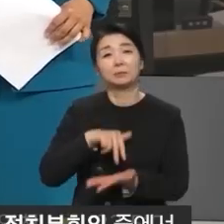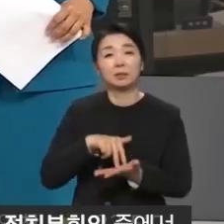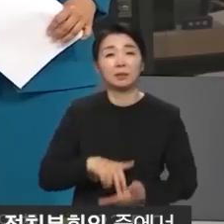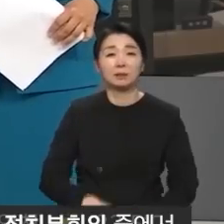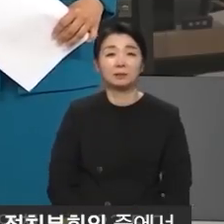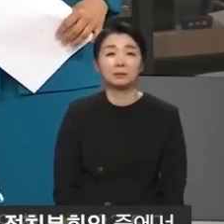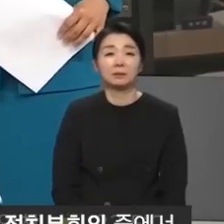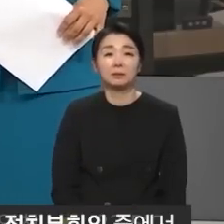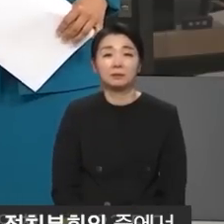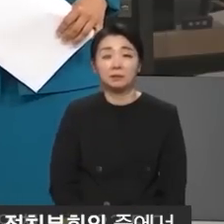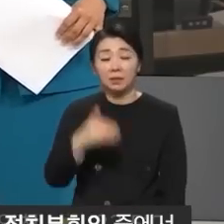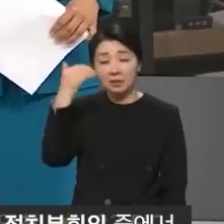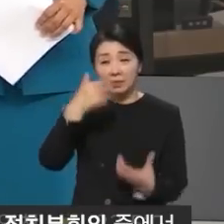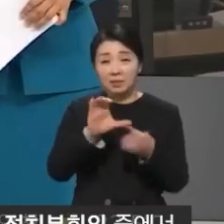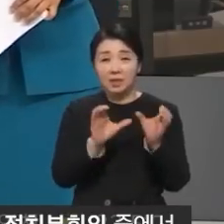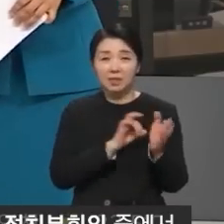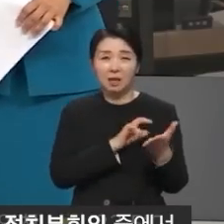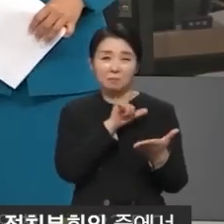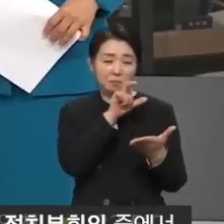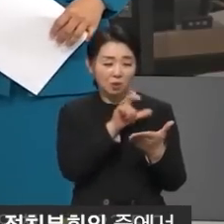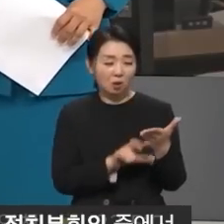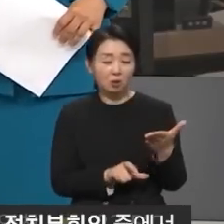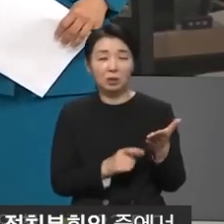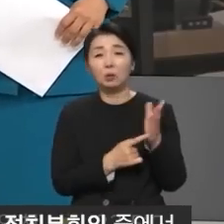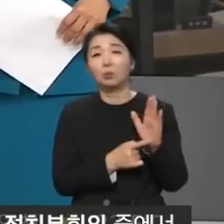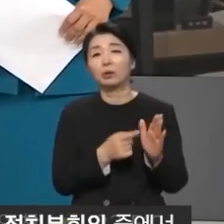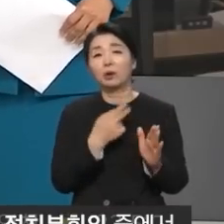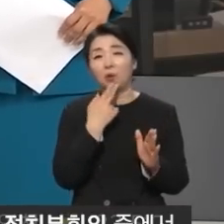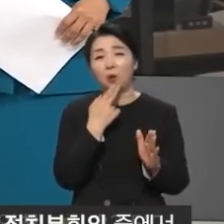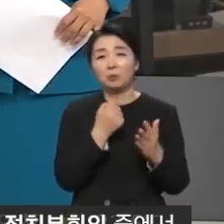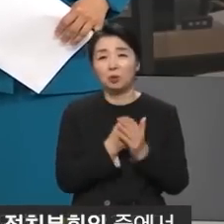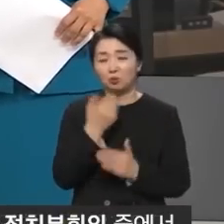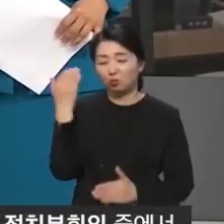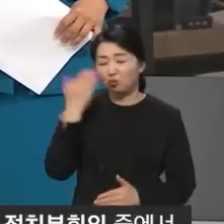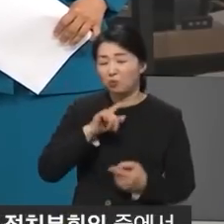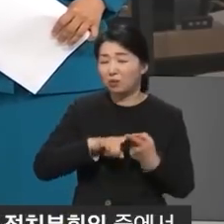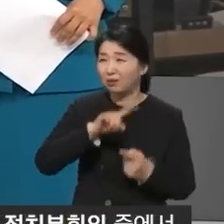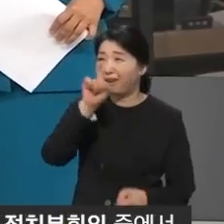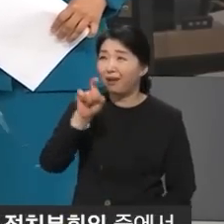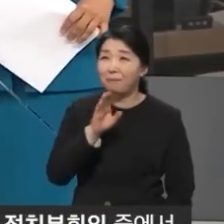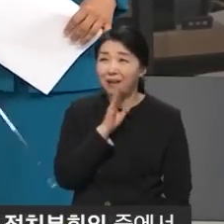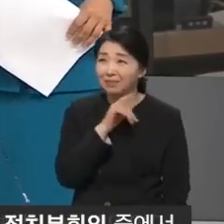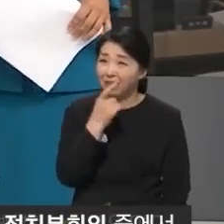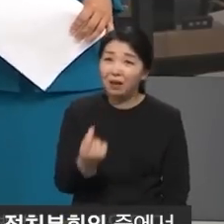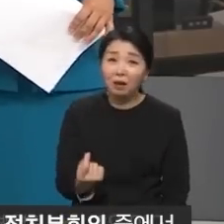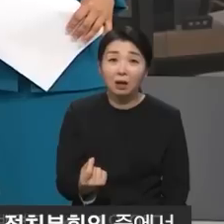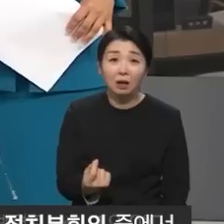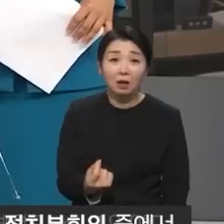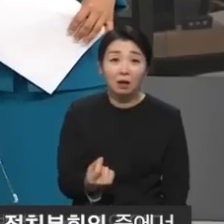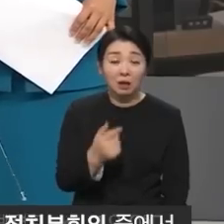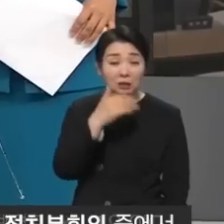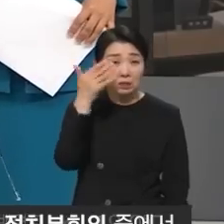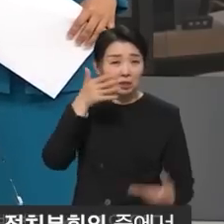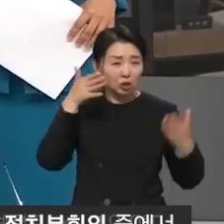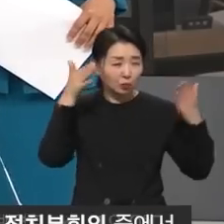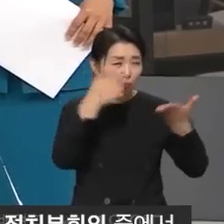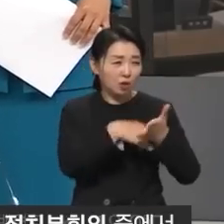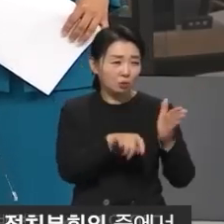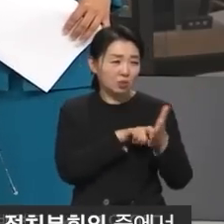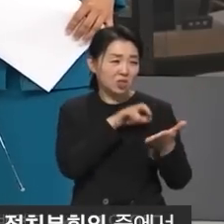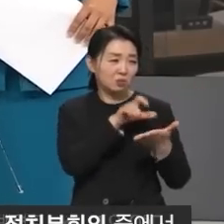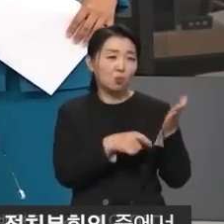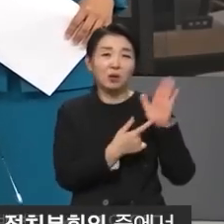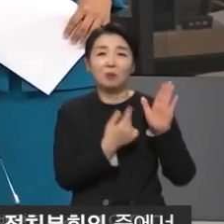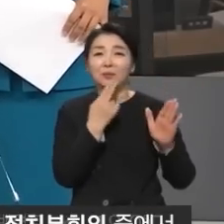입장인데요. 시찰단은 명단을 비공개를 하면서 투명성에 물음표가 붙었었죠. 시찰에 집중을 하기